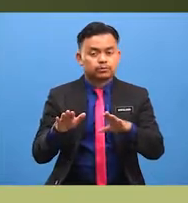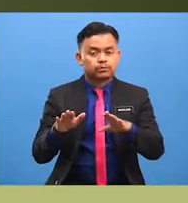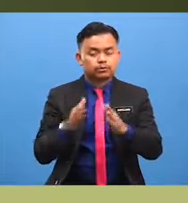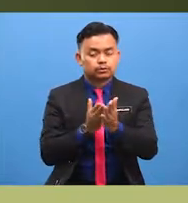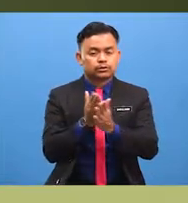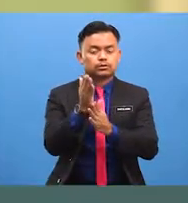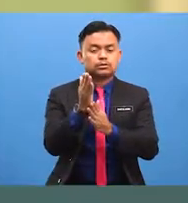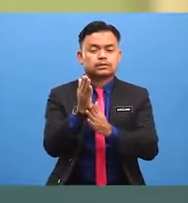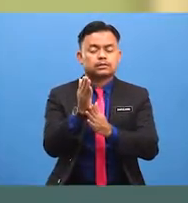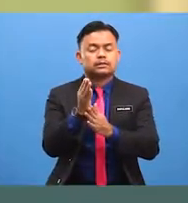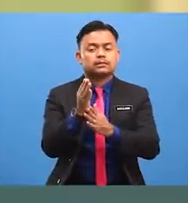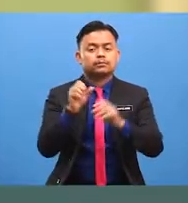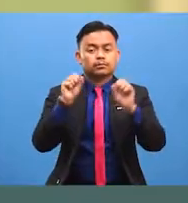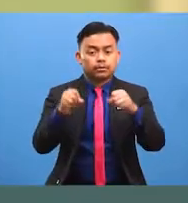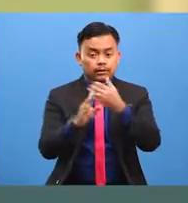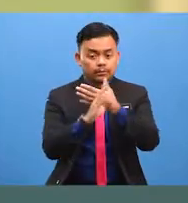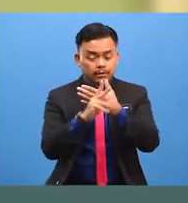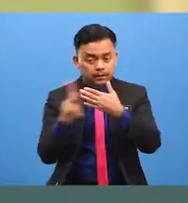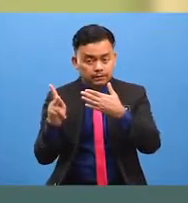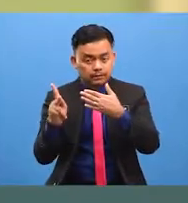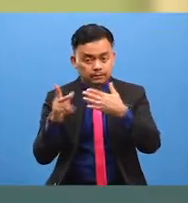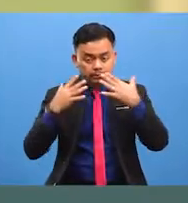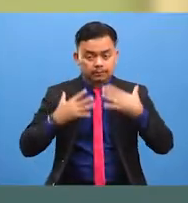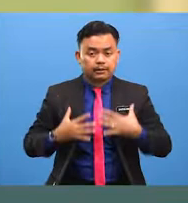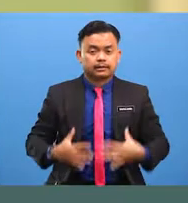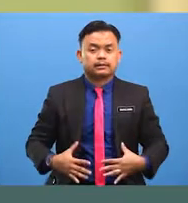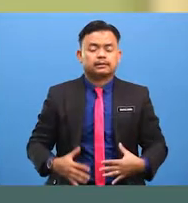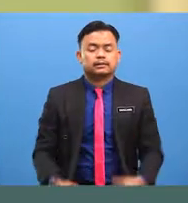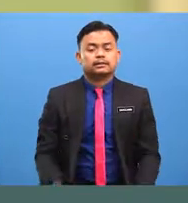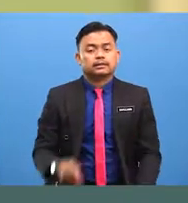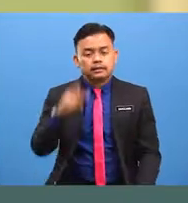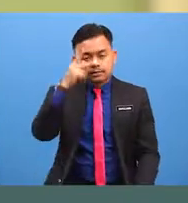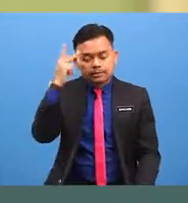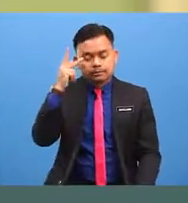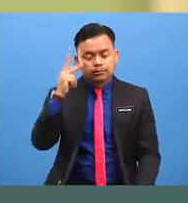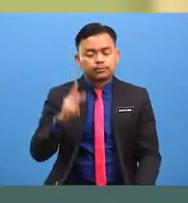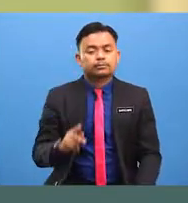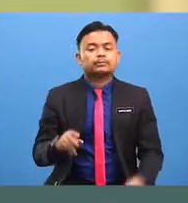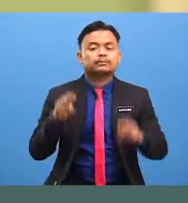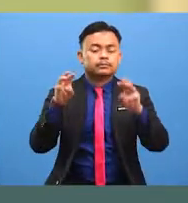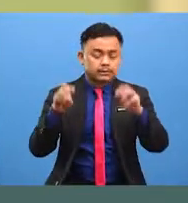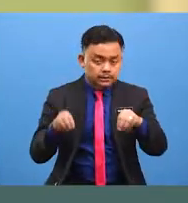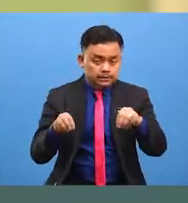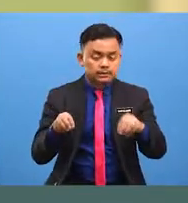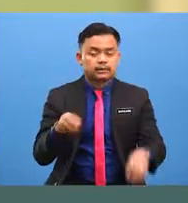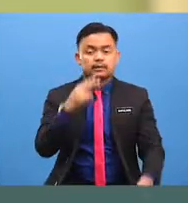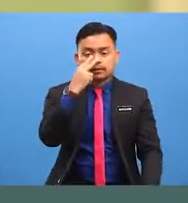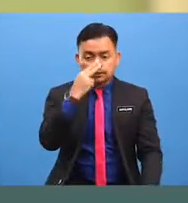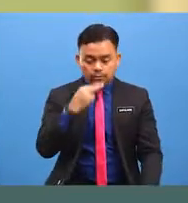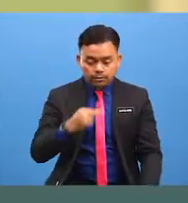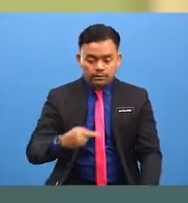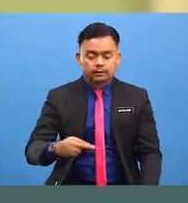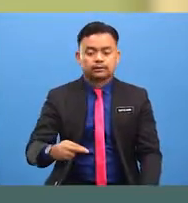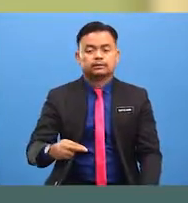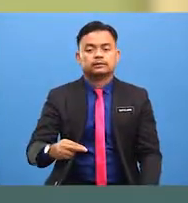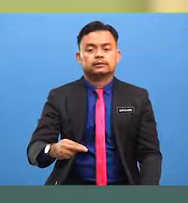membahayakan tubuh kita. Sebab itulah kita perlu menghembus nafas bagi mengeluarkan gas karbon dioksida